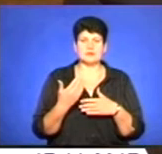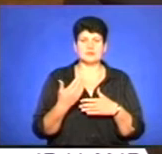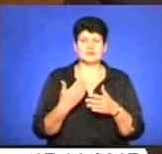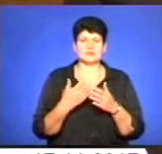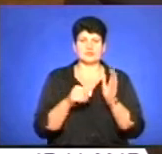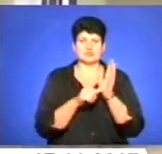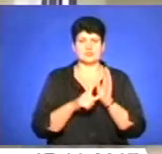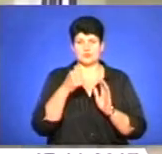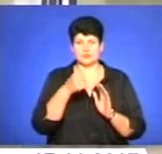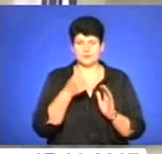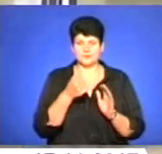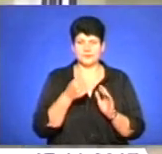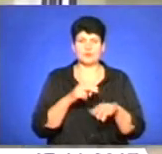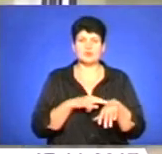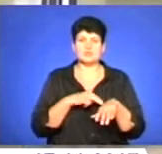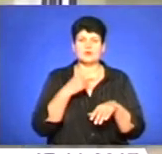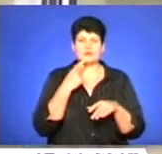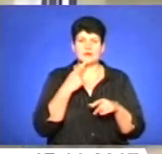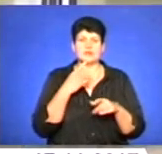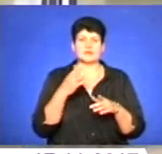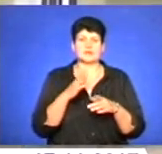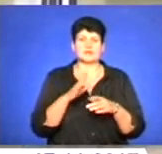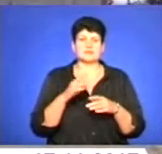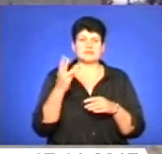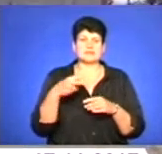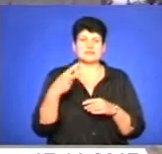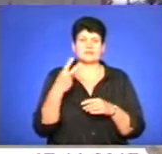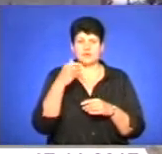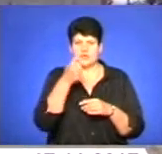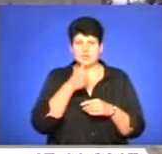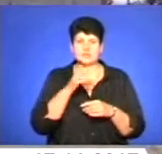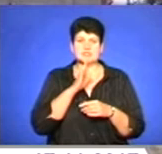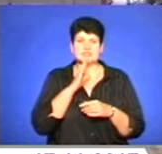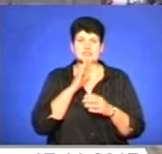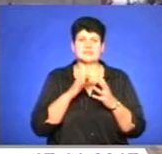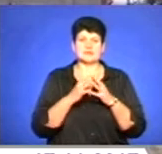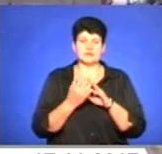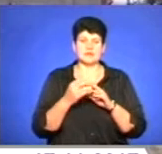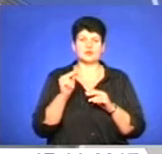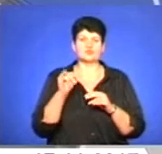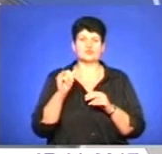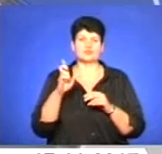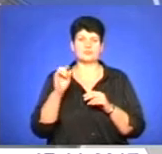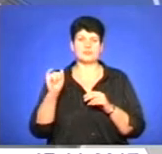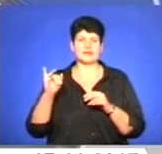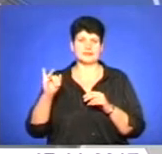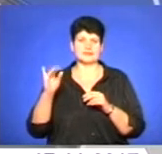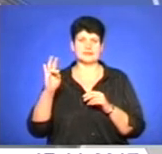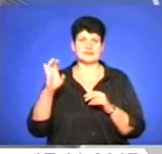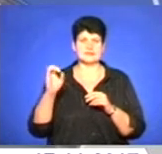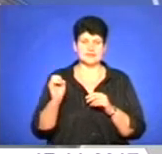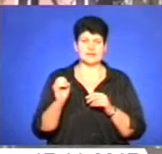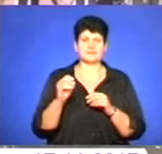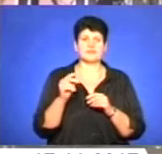до 6 років. У поліції кажуть, підозрювана 32-річна жителька села Чубинське Бориспільського району Київської області.